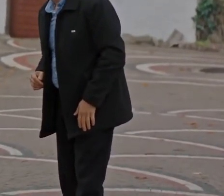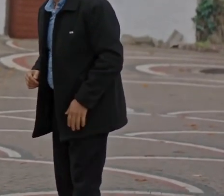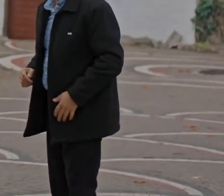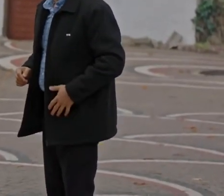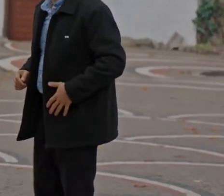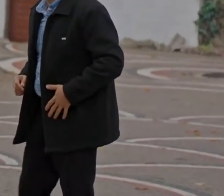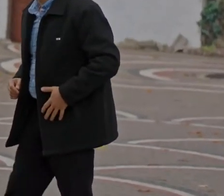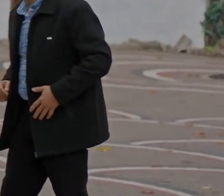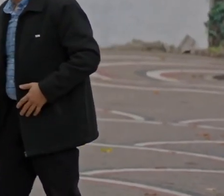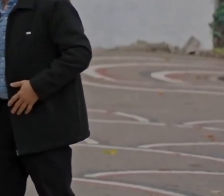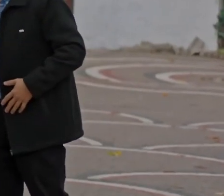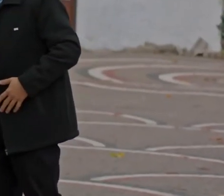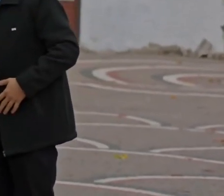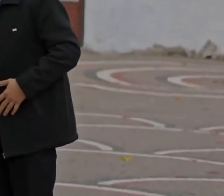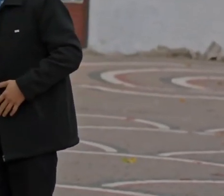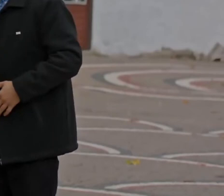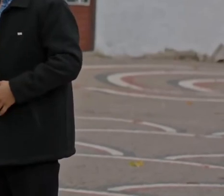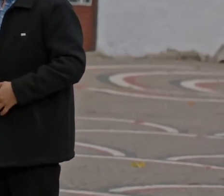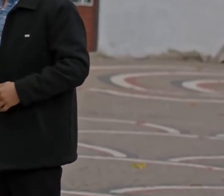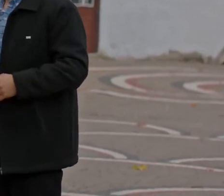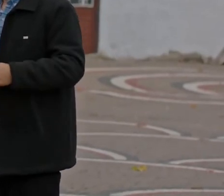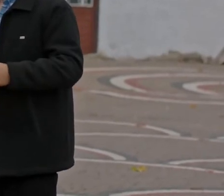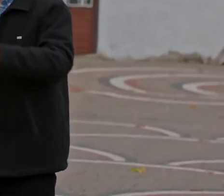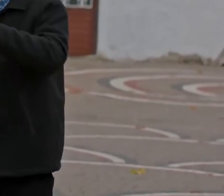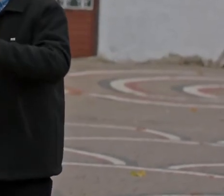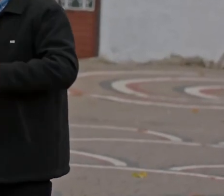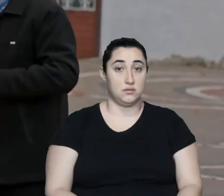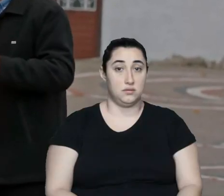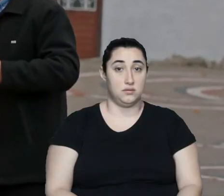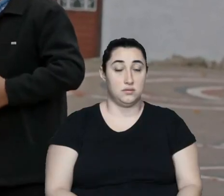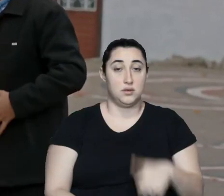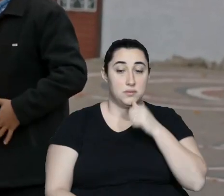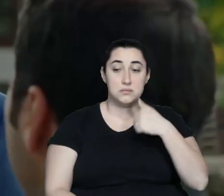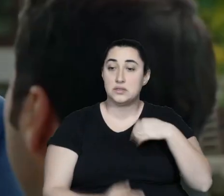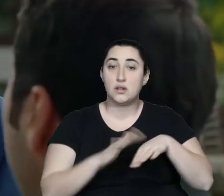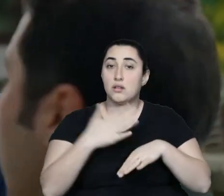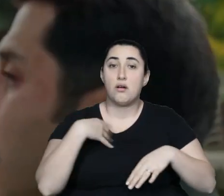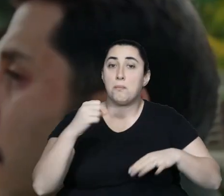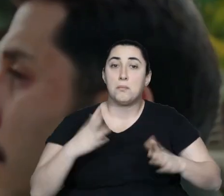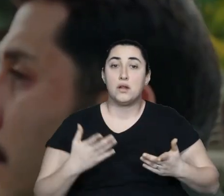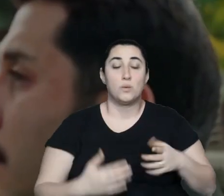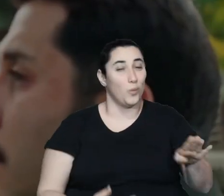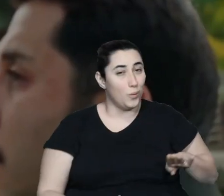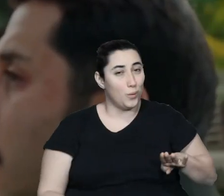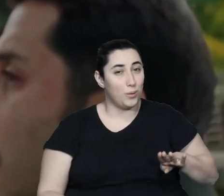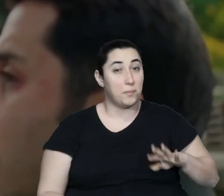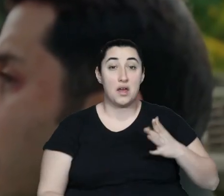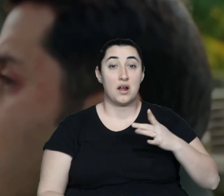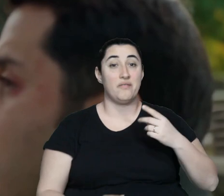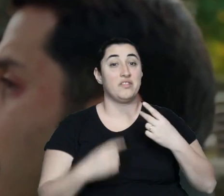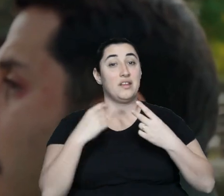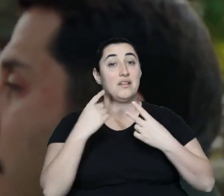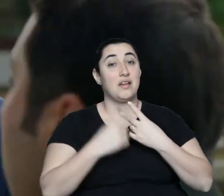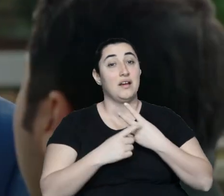şaşkın bakıyorlar. Oral kambur kambur yürürken gözleri arabanın gittiği yönde. Abi bizi niye almadılar? Oğlum, herhalde